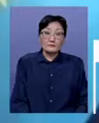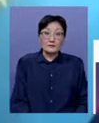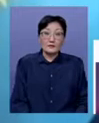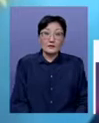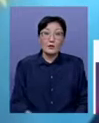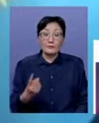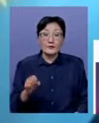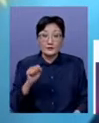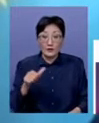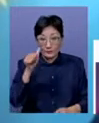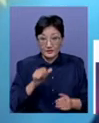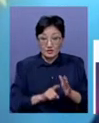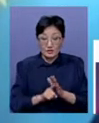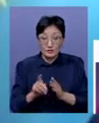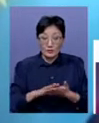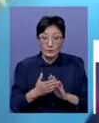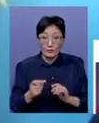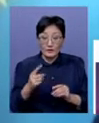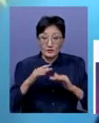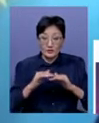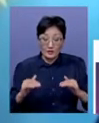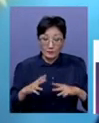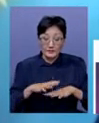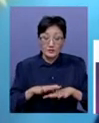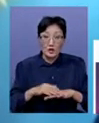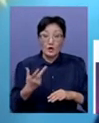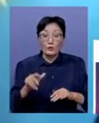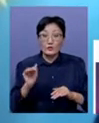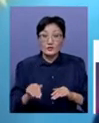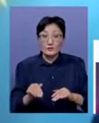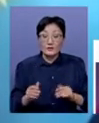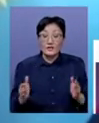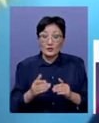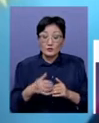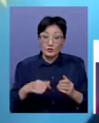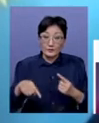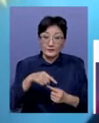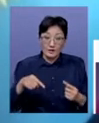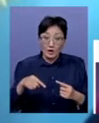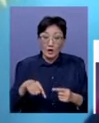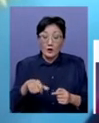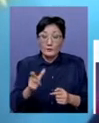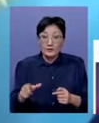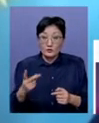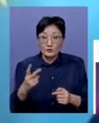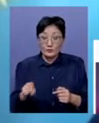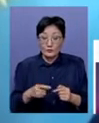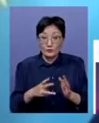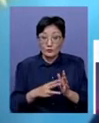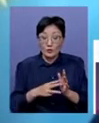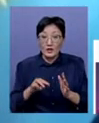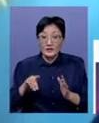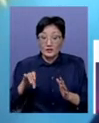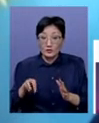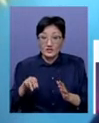Бірінші шілдедегі жағдай бойынша екінші деңгейдегі банктерде шамамен 30 мың шағын және орта бизнес субъектісінің 3,9 триллион